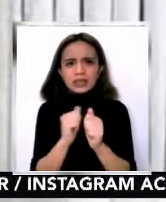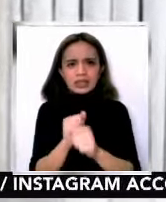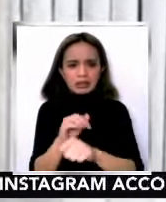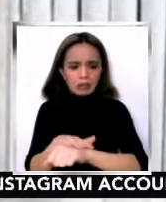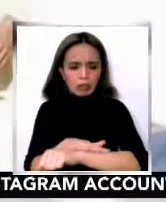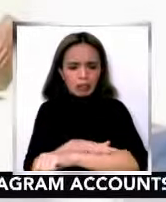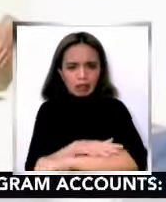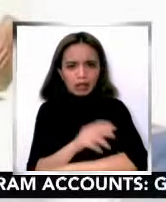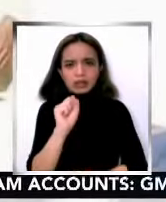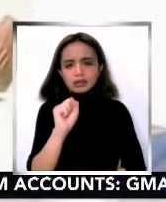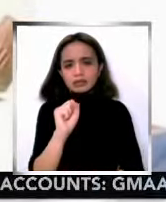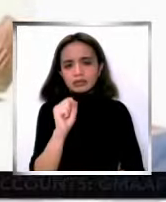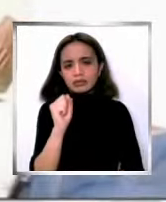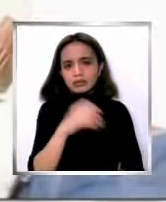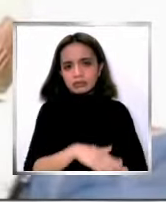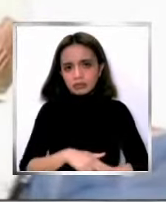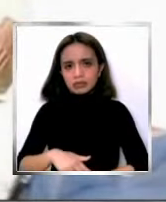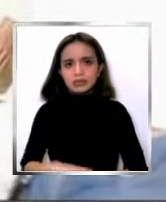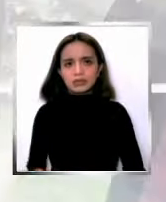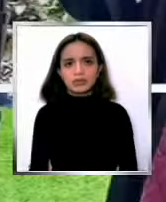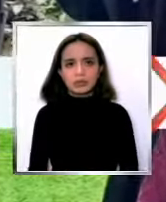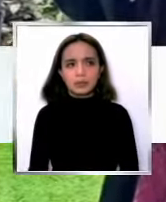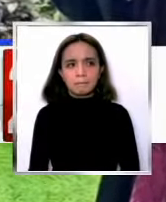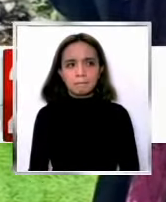Sumangil, Nakatutok, 24 Oras.